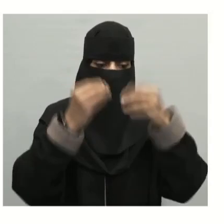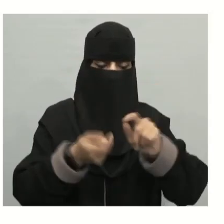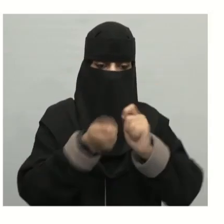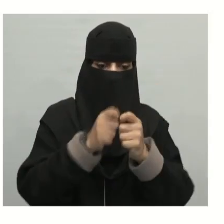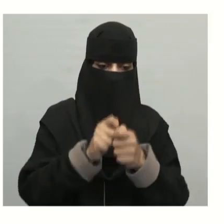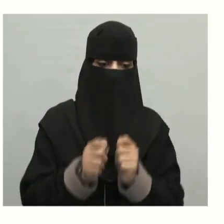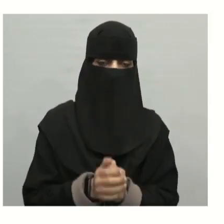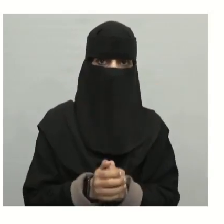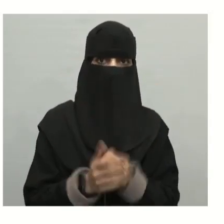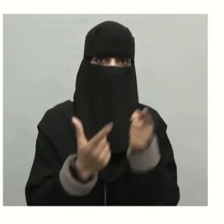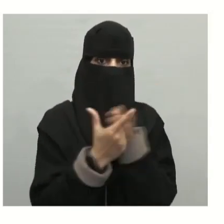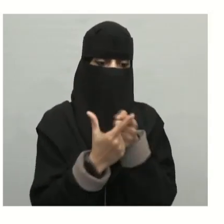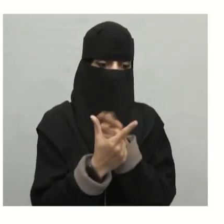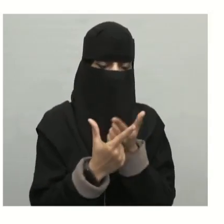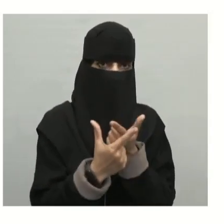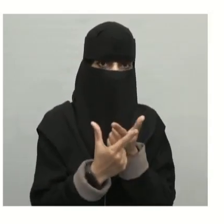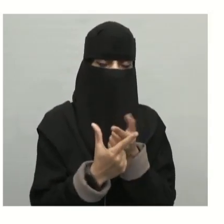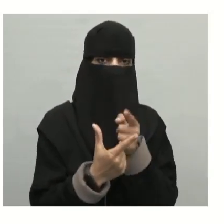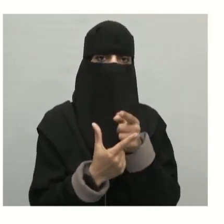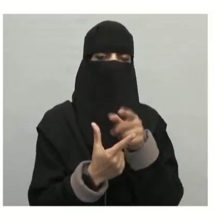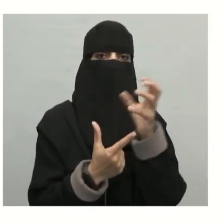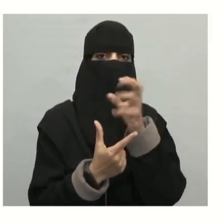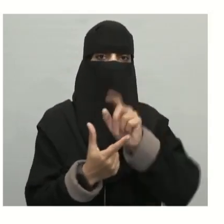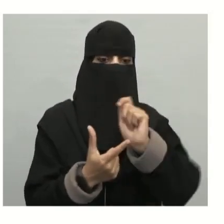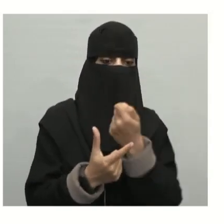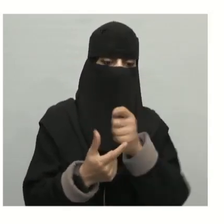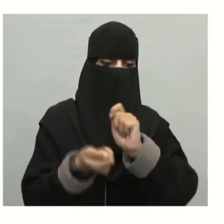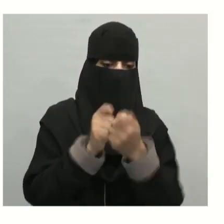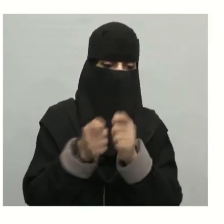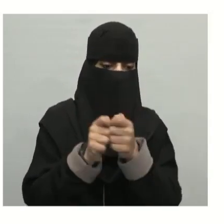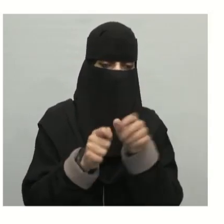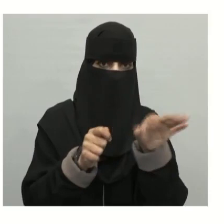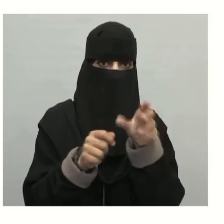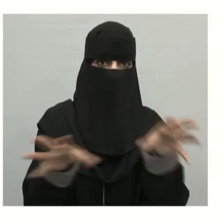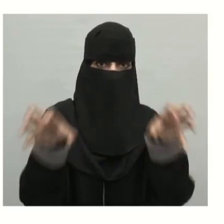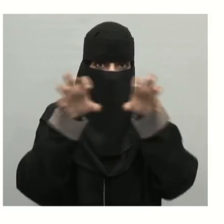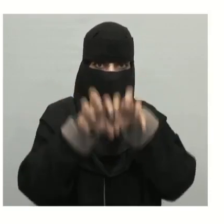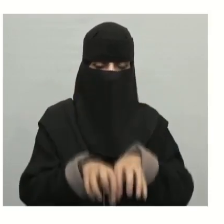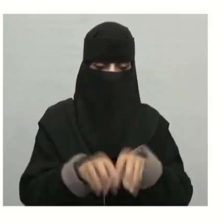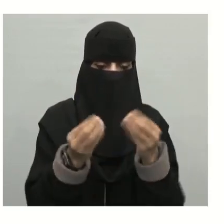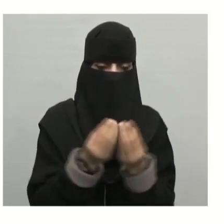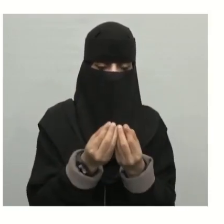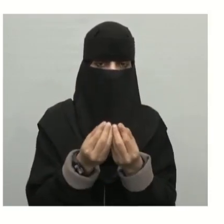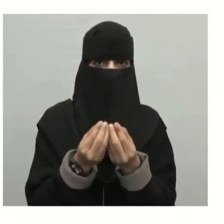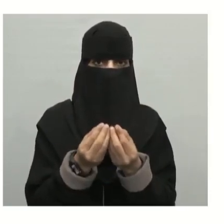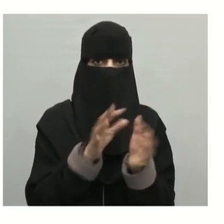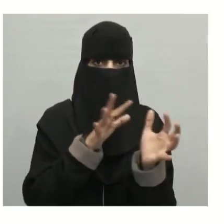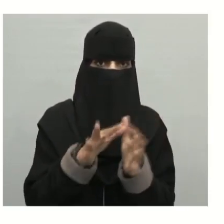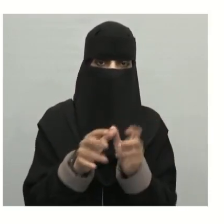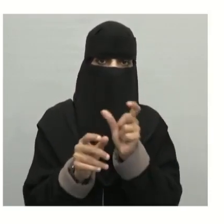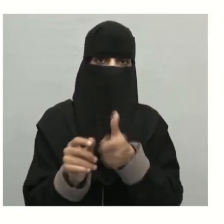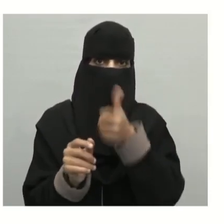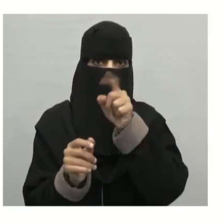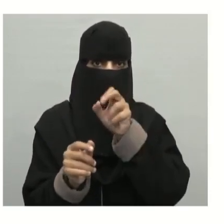وبينهما ستكون الصخور المتحوله وستاخذ من الانواع الاثنين من الرسوبيه ومن الناريه